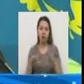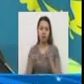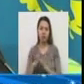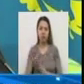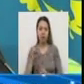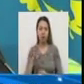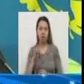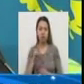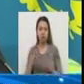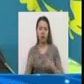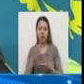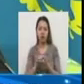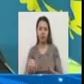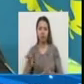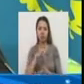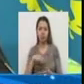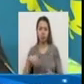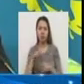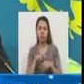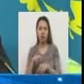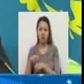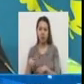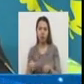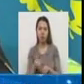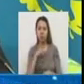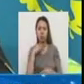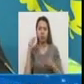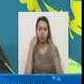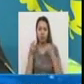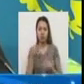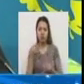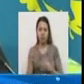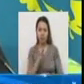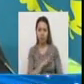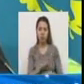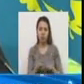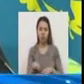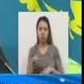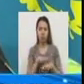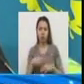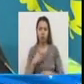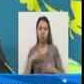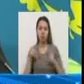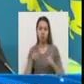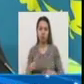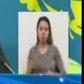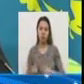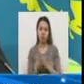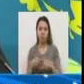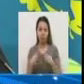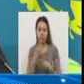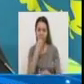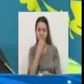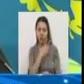ядролық державаға айналу барлығын қорқыту төңірегінде көптеген пікірталас болды. Дегенмен халық менің шешімімі қолдау көрсетті және